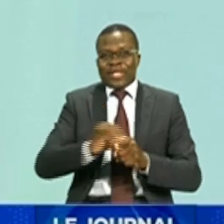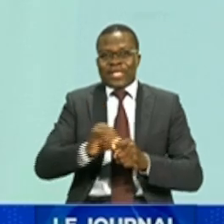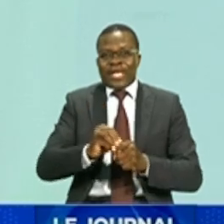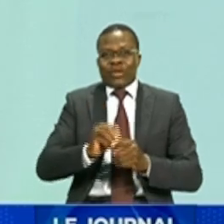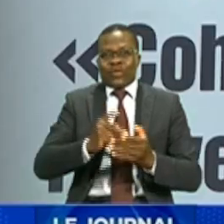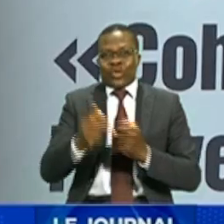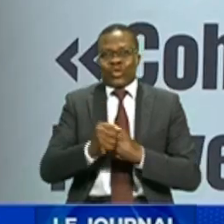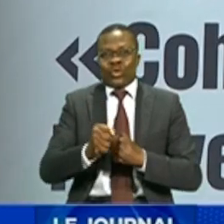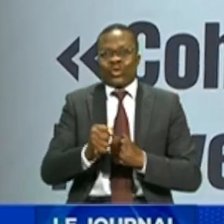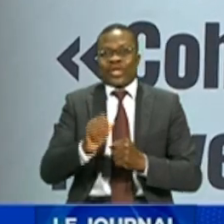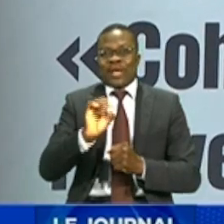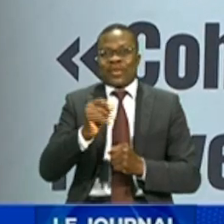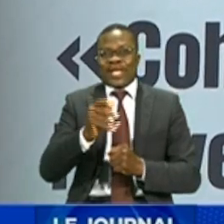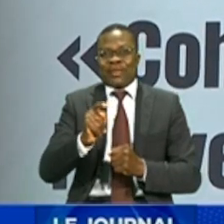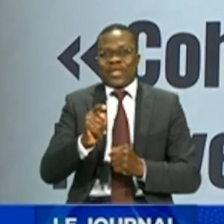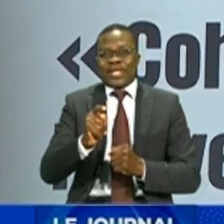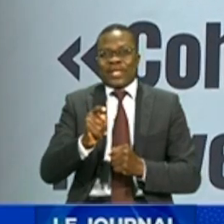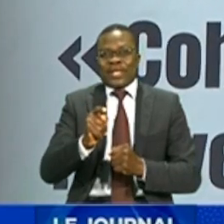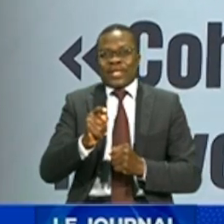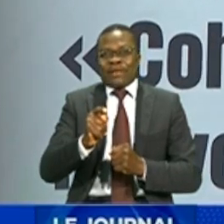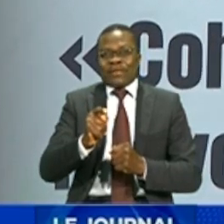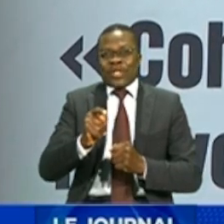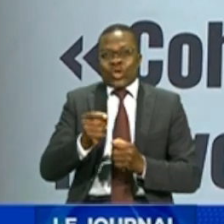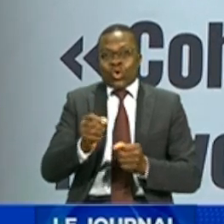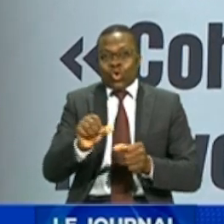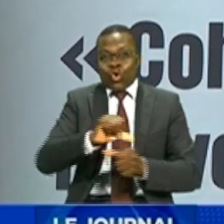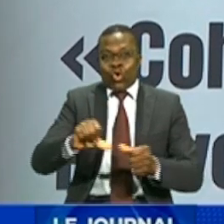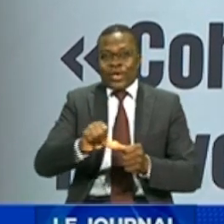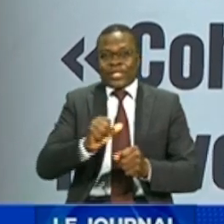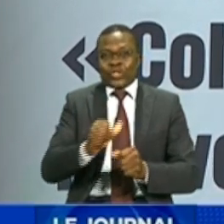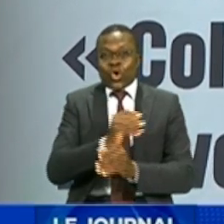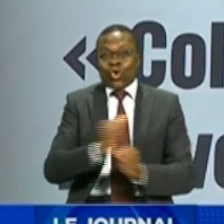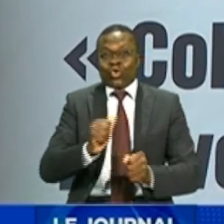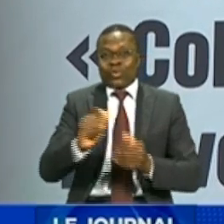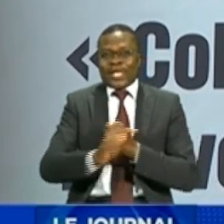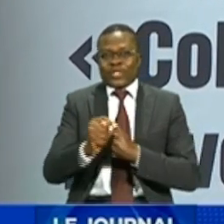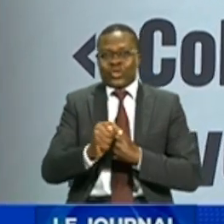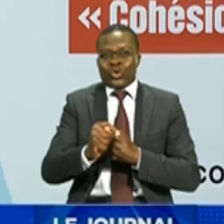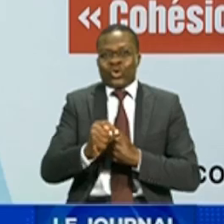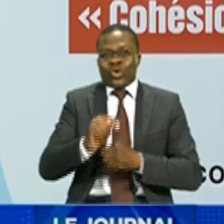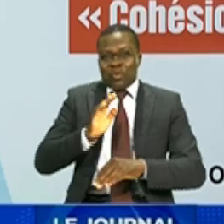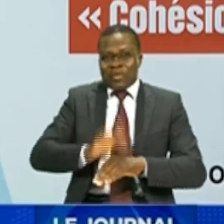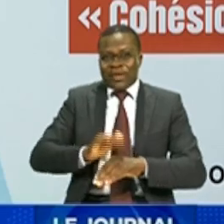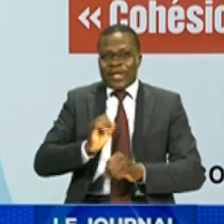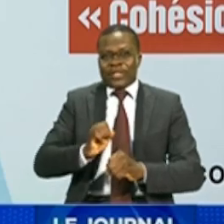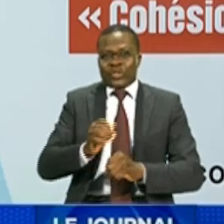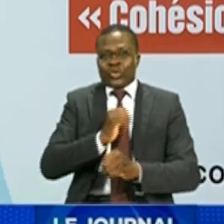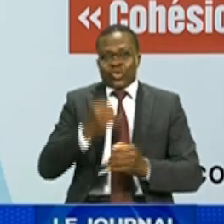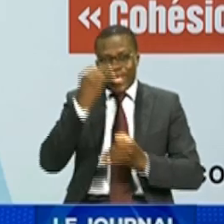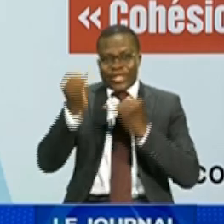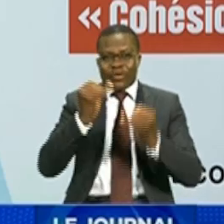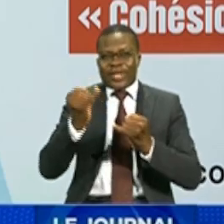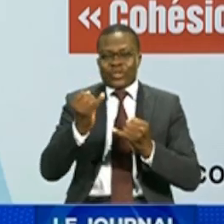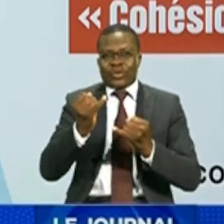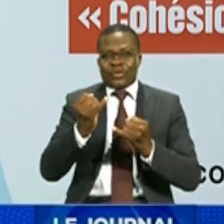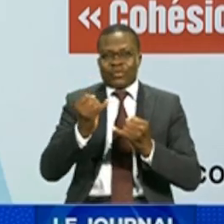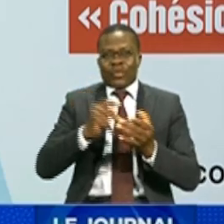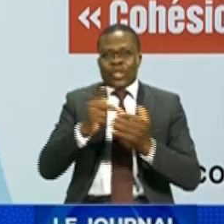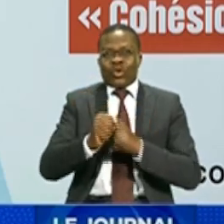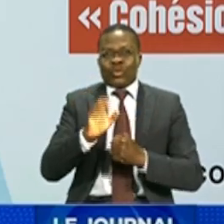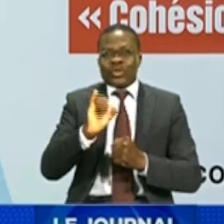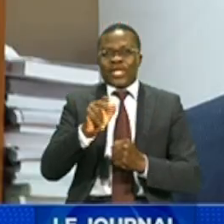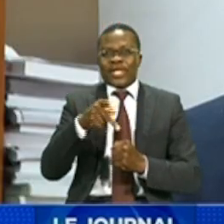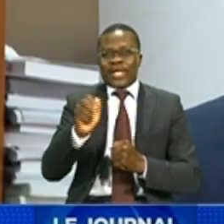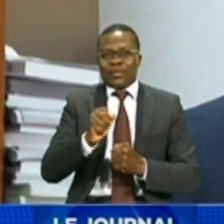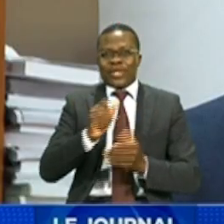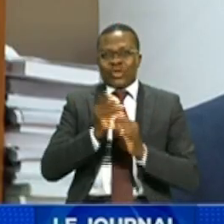du programme CAPI, entendez, cohésion, autonomisation, prévention et innovation. Le projet CAPI, de